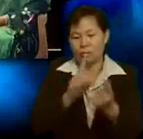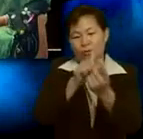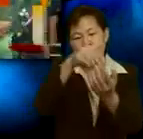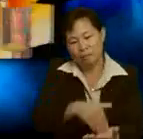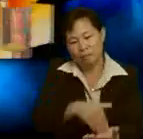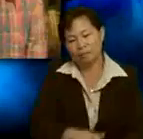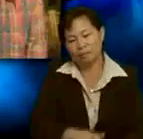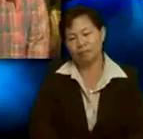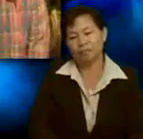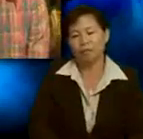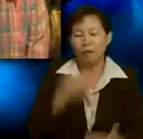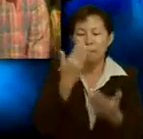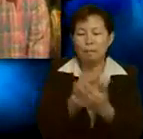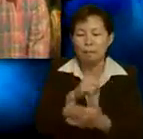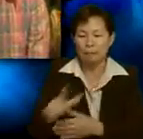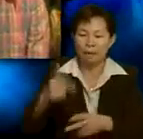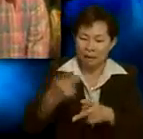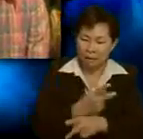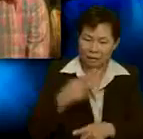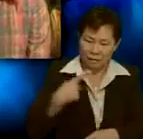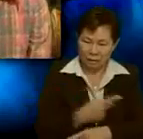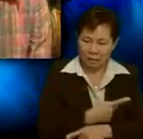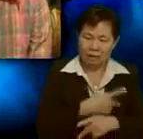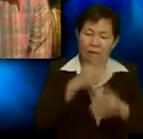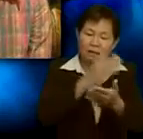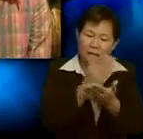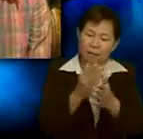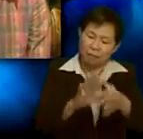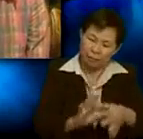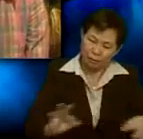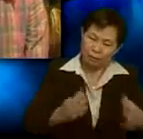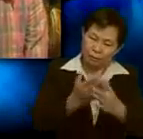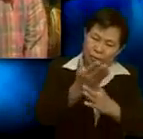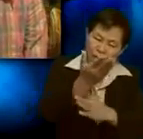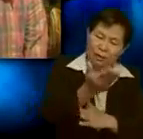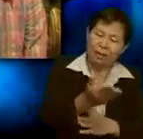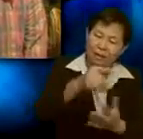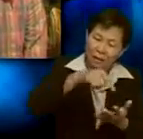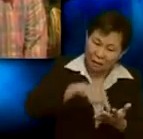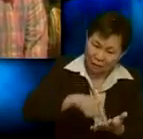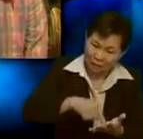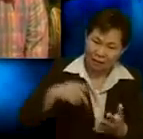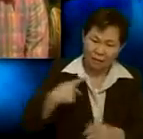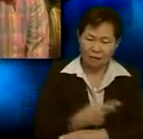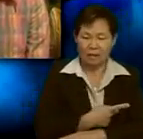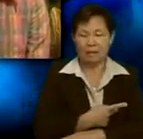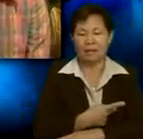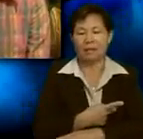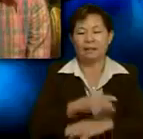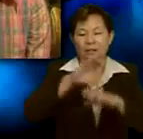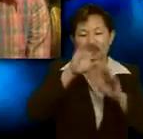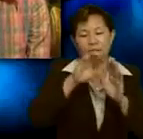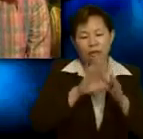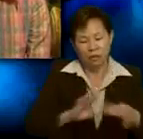lagi. Baiklah, kali ini kita dalam segmen bercerita. Melalui segmen ini, kita akan mendengar kisah